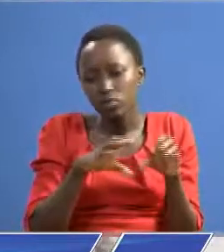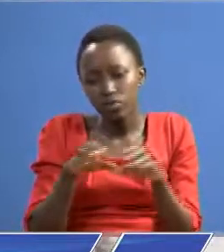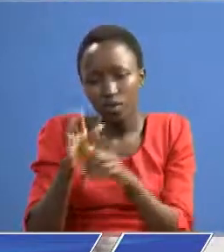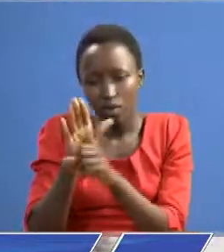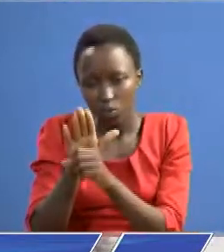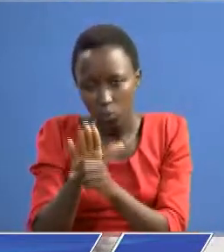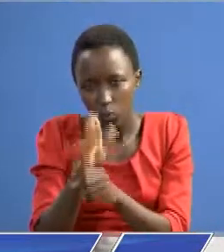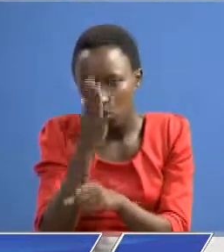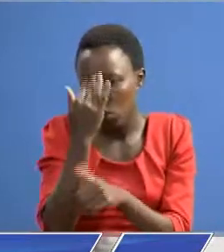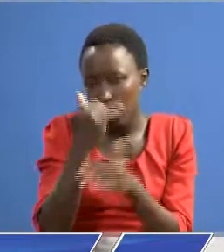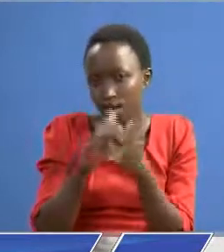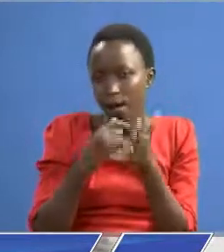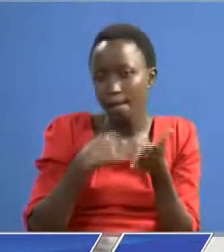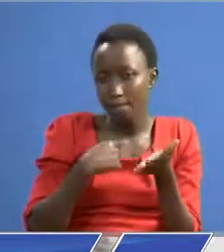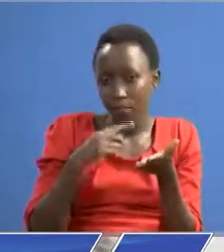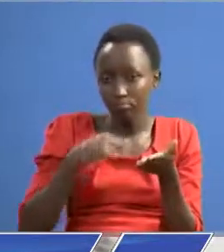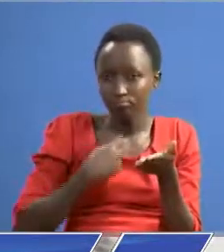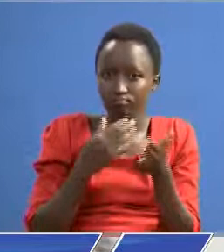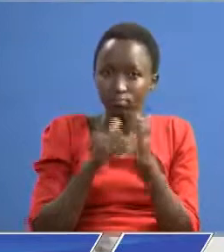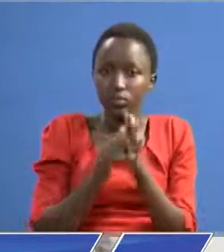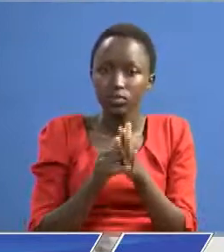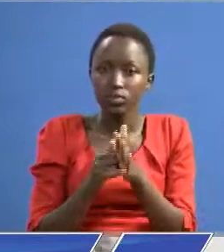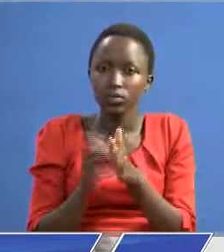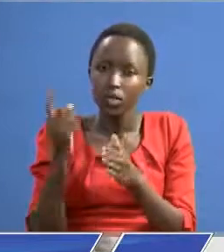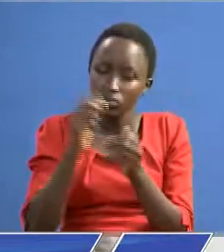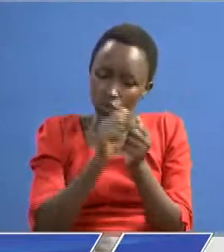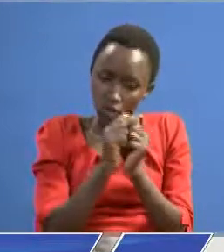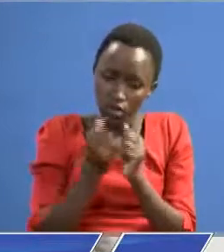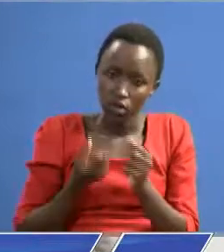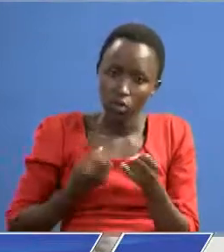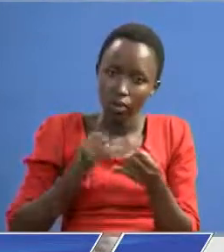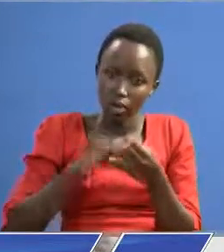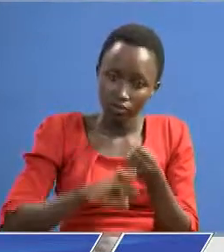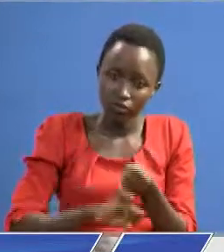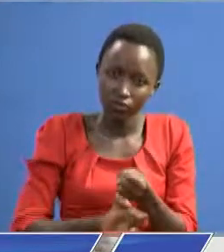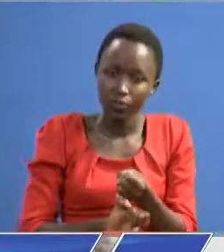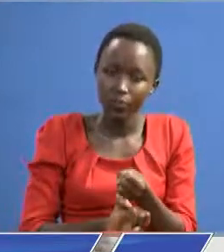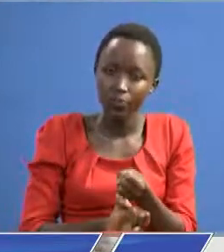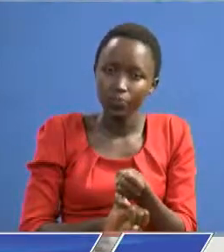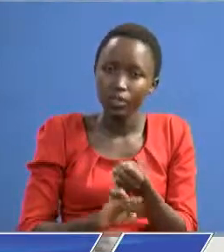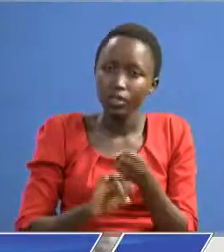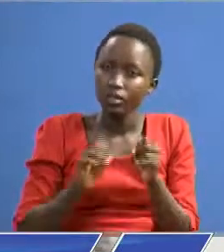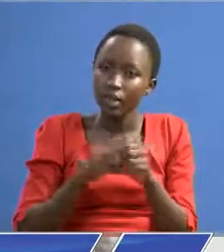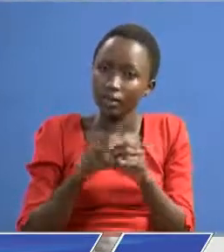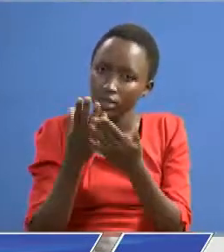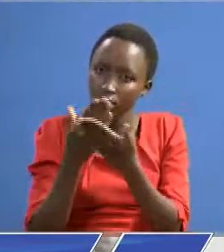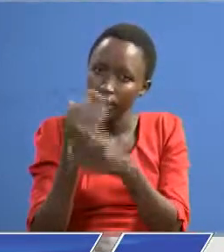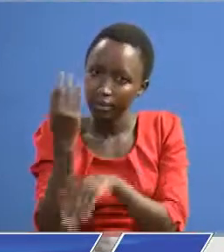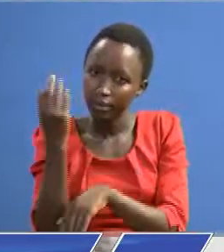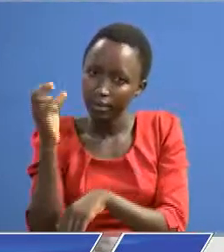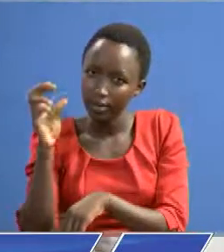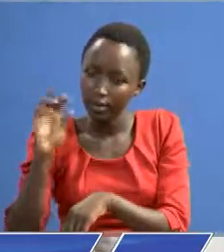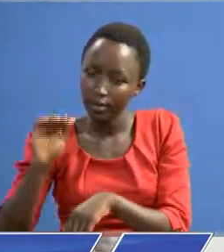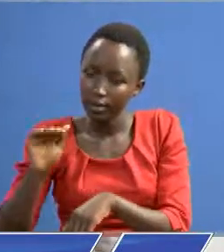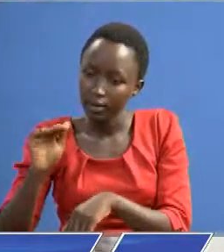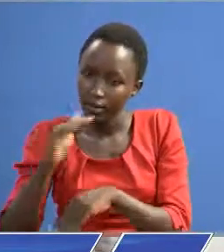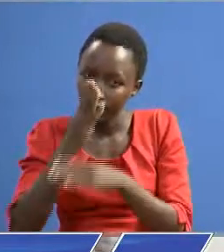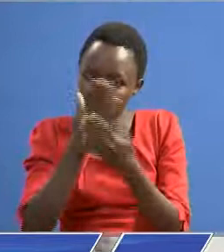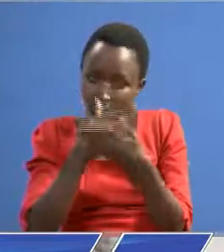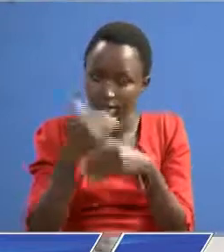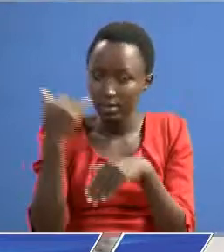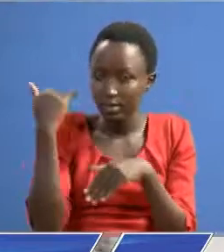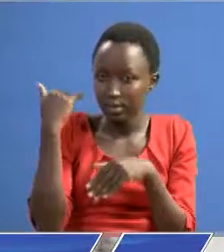sana. Kwa sababu mimi mwenyewe ndi hapa nilikuja na bibi yangu hapa. Tulikuja usiku saa 9